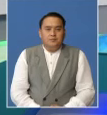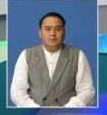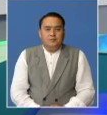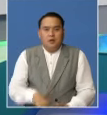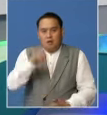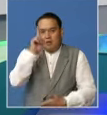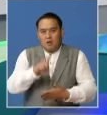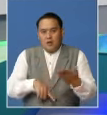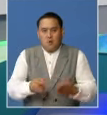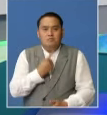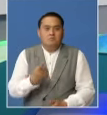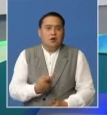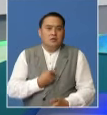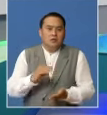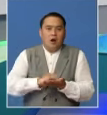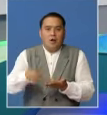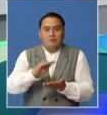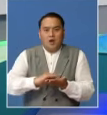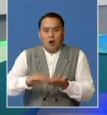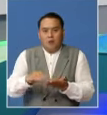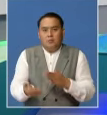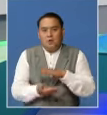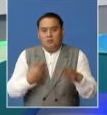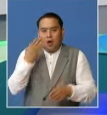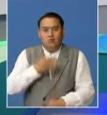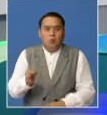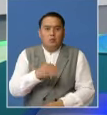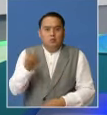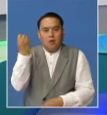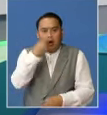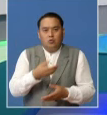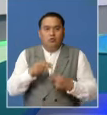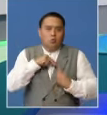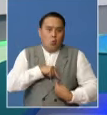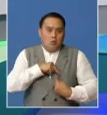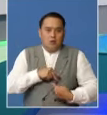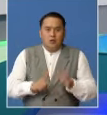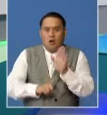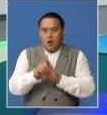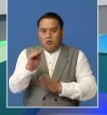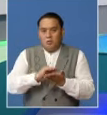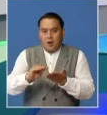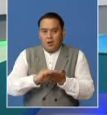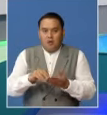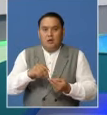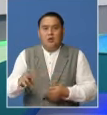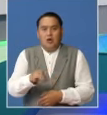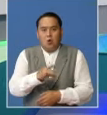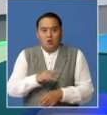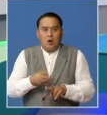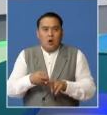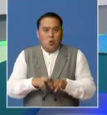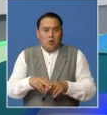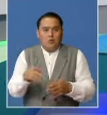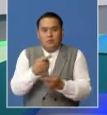Подающие надежды мастера пера Алматинской области призывают ЖТСУСов знакомиться с трудами начинающих писателей и поэтов региона.